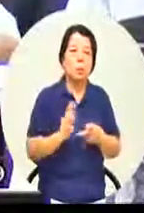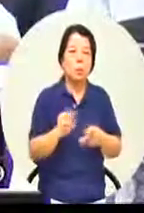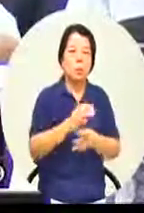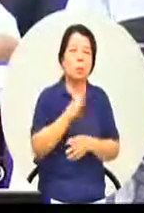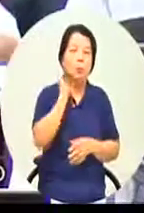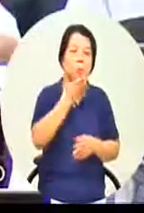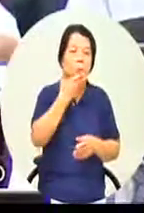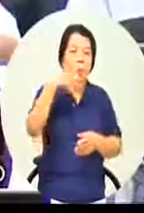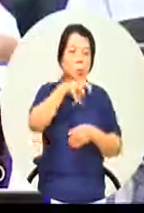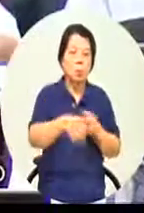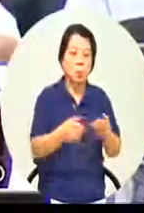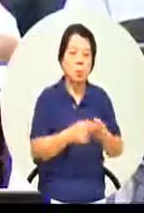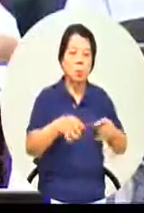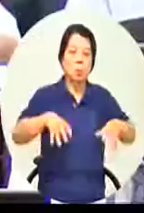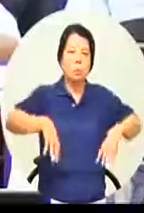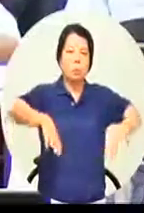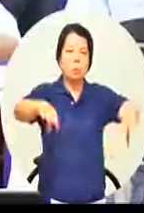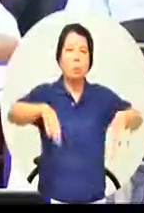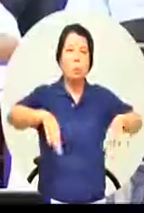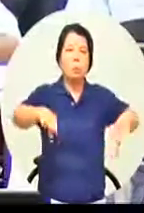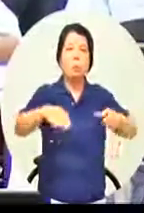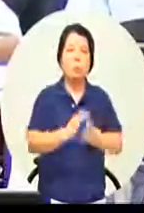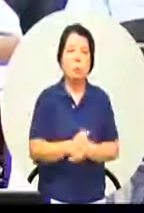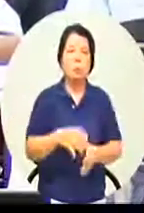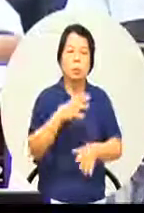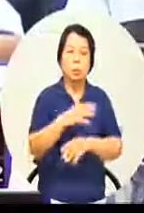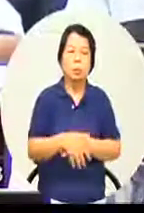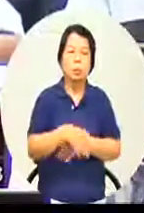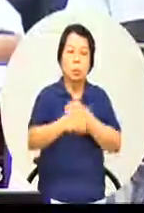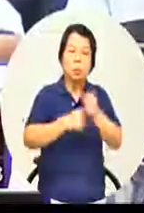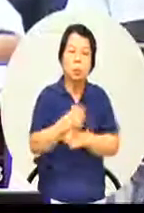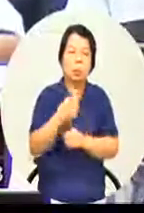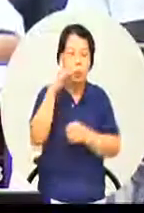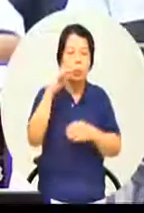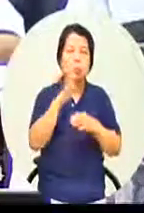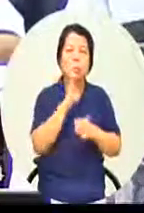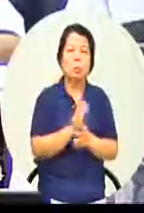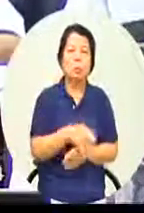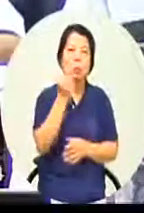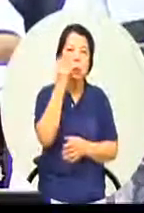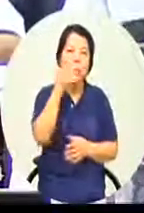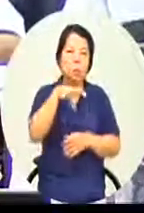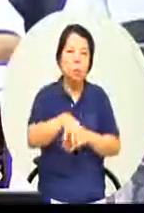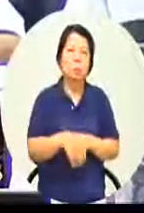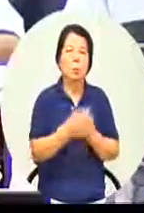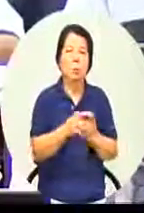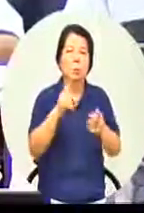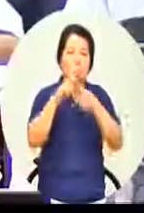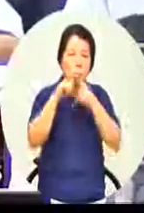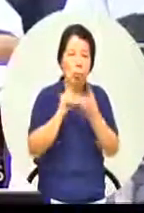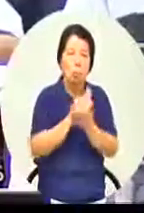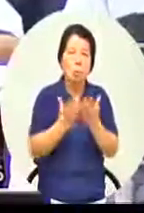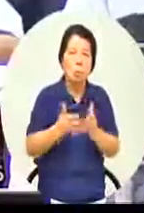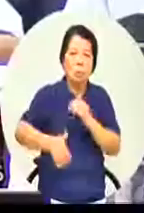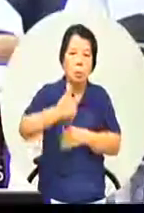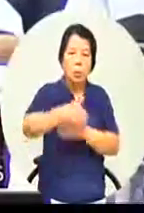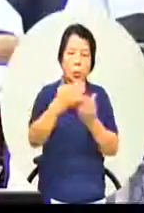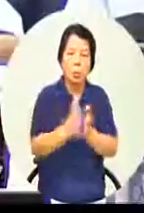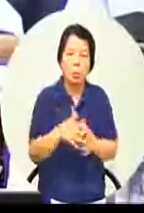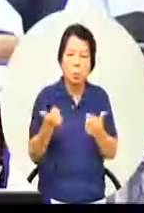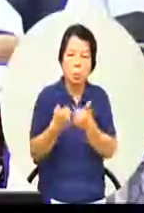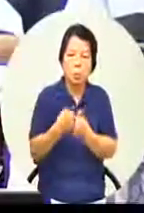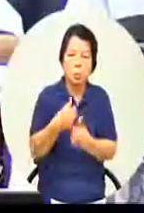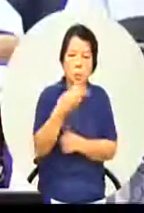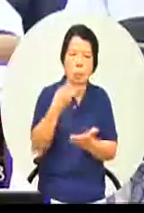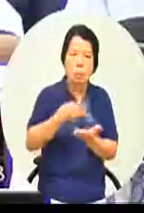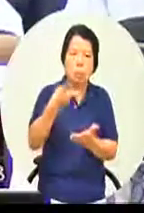利局，但是旁边的场域的这个活化委托是由观光局，所以由秘书长他开了两次会，他召集了